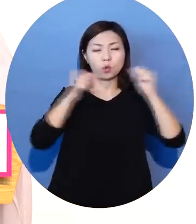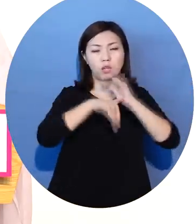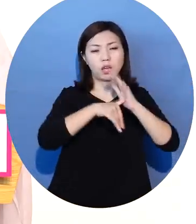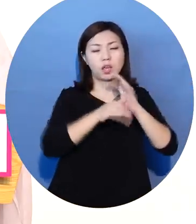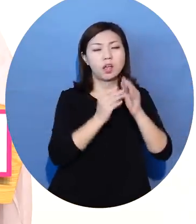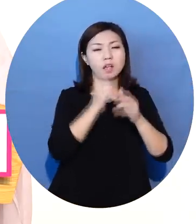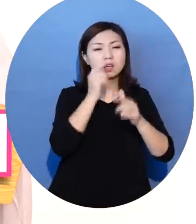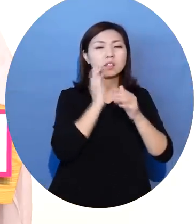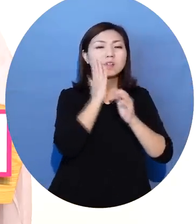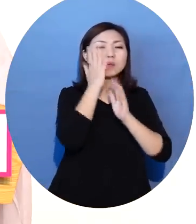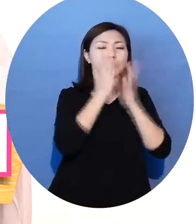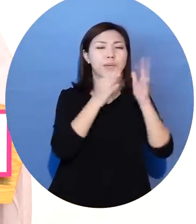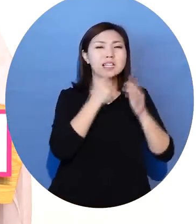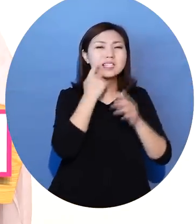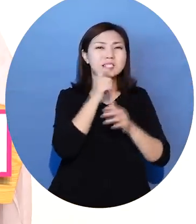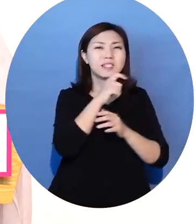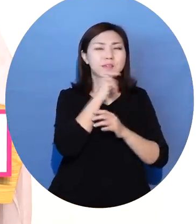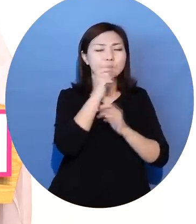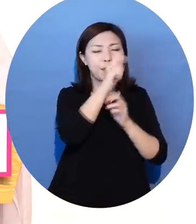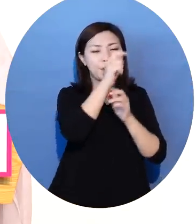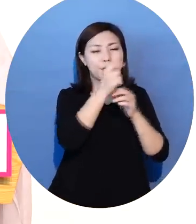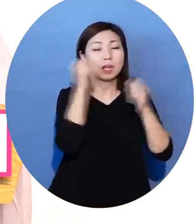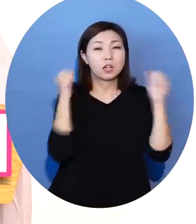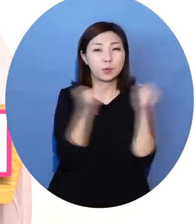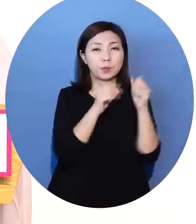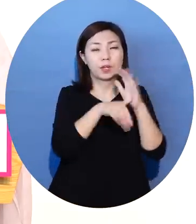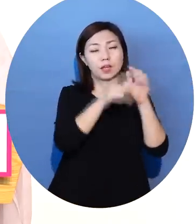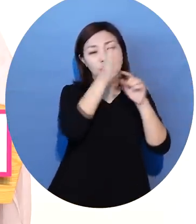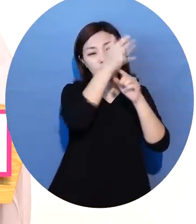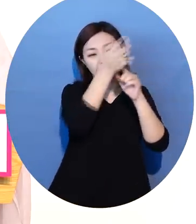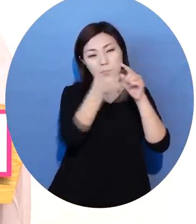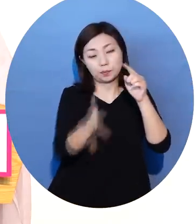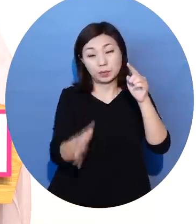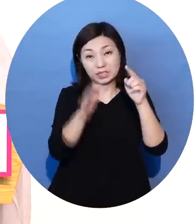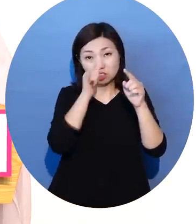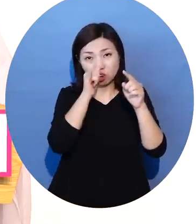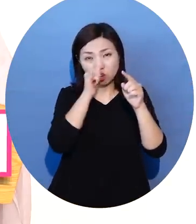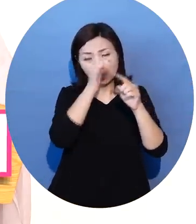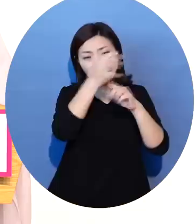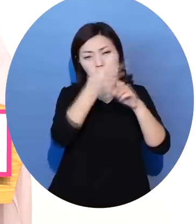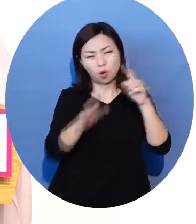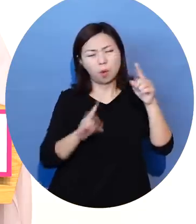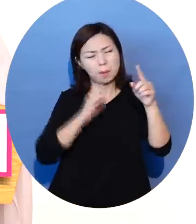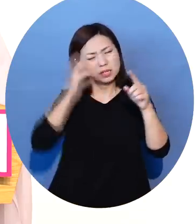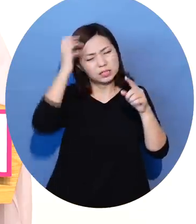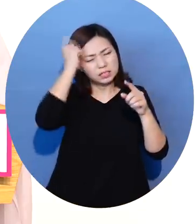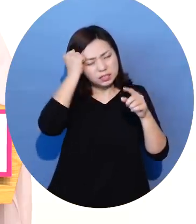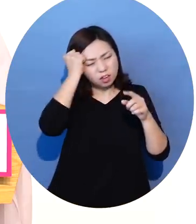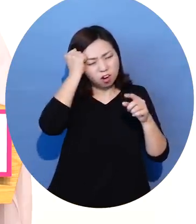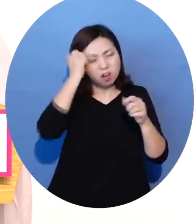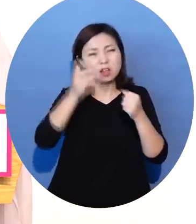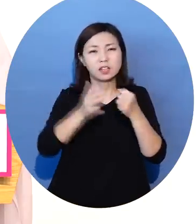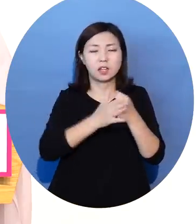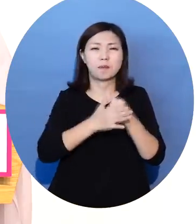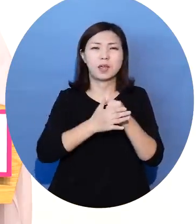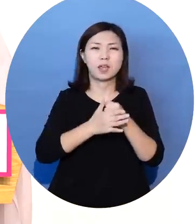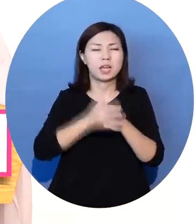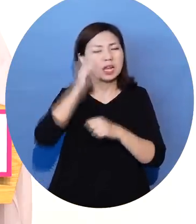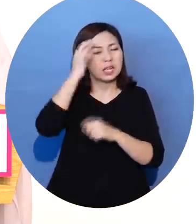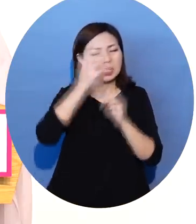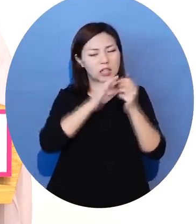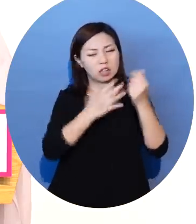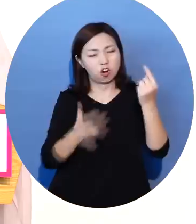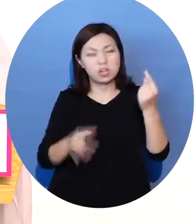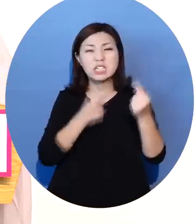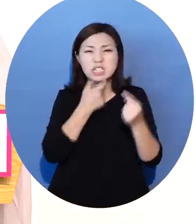좋아요? 나빠요? 나빠. 그러니까 떨어지는 것만 생각하니까 그런 얘기가 되는 거야.